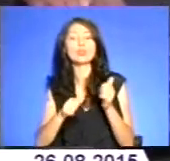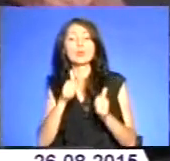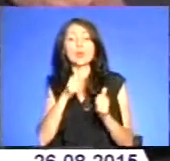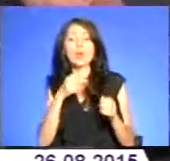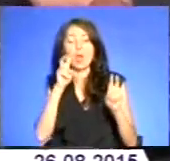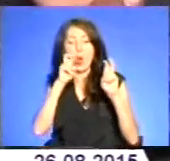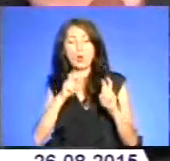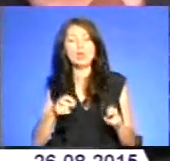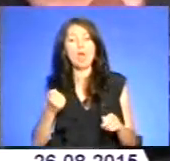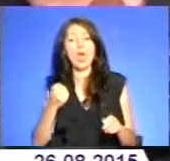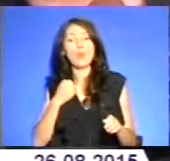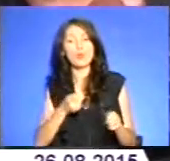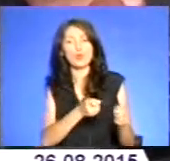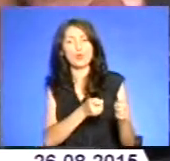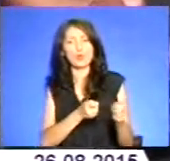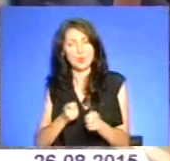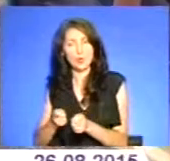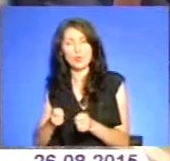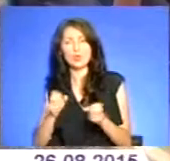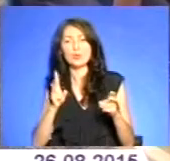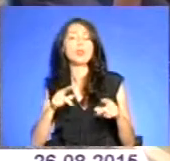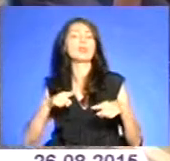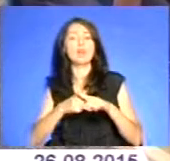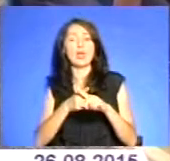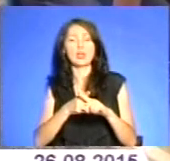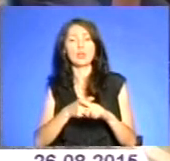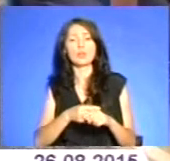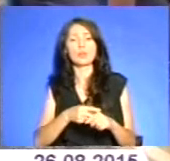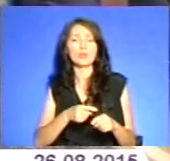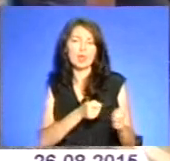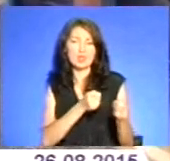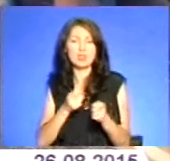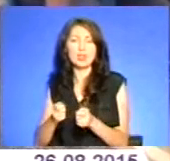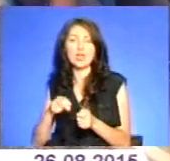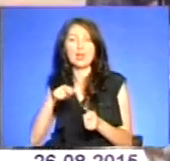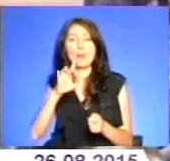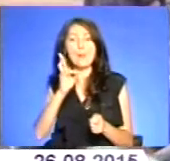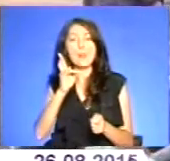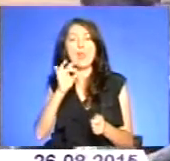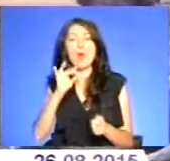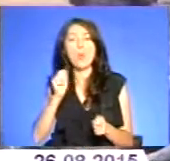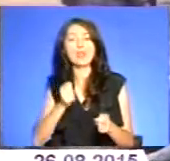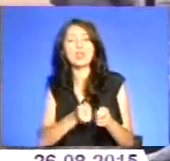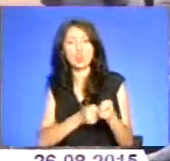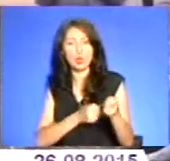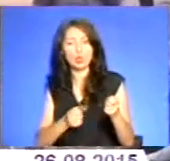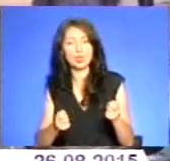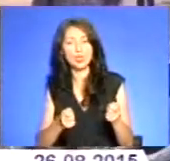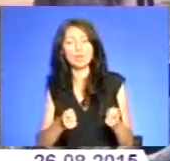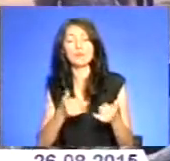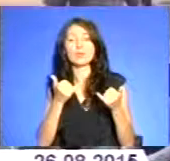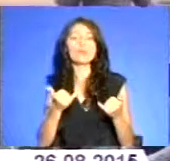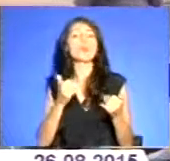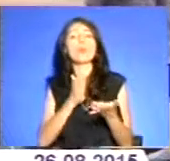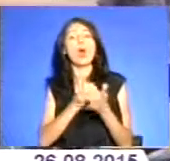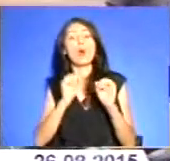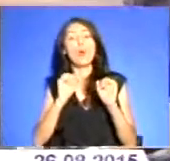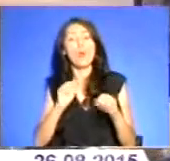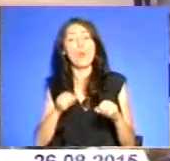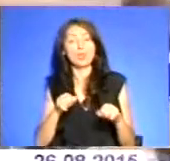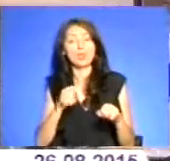працівники обласного управління фіскальної служби. Вони у запеклій боротьбі перемогли команду управління Державної служби надзвичайних ситуацій.